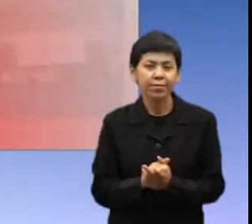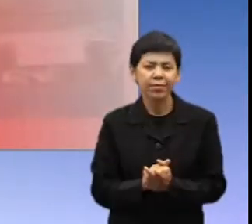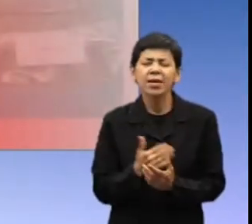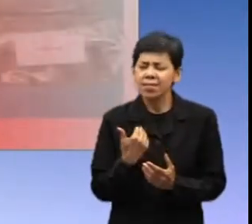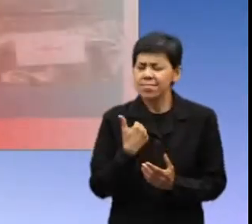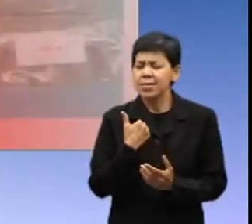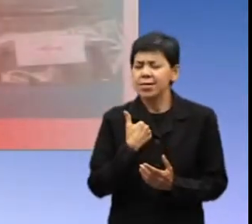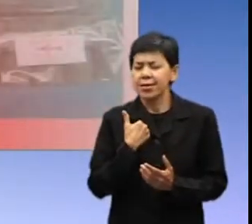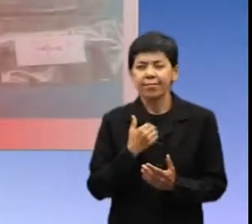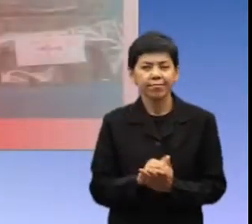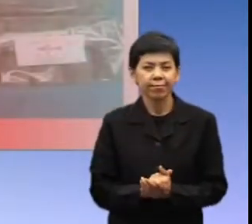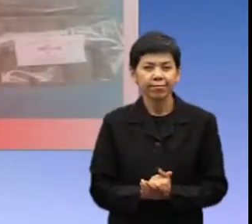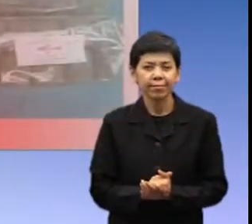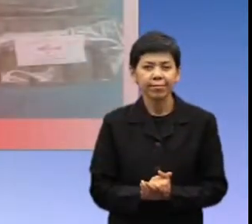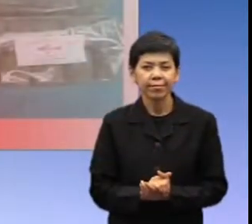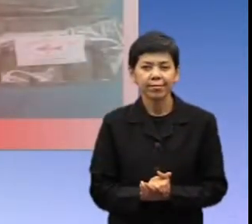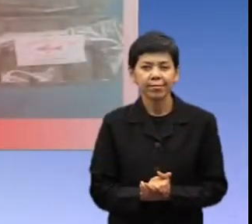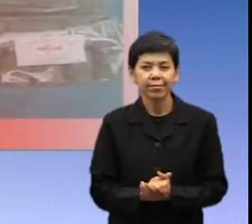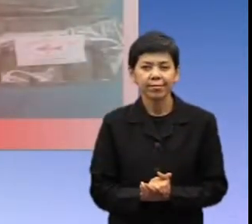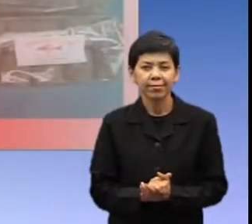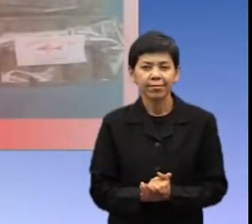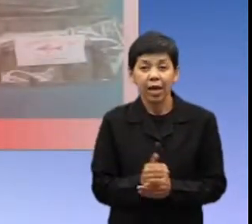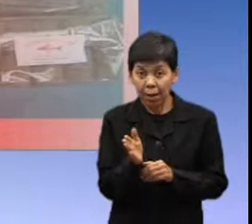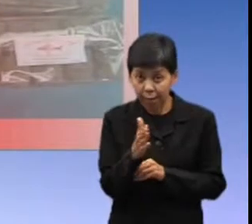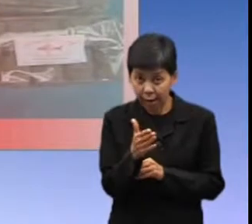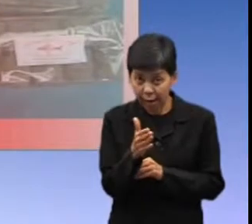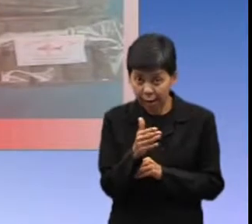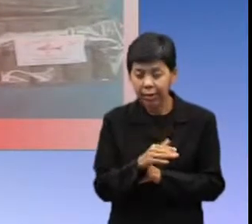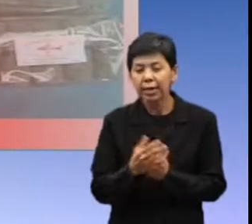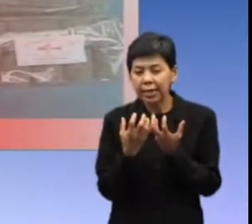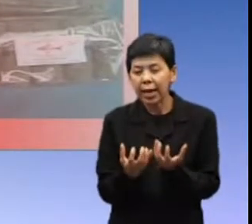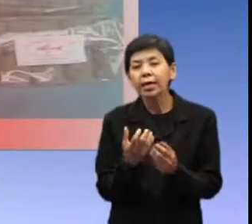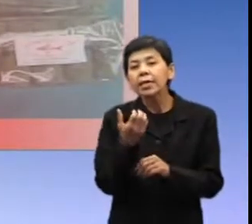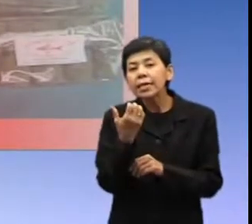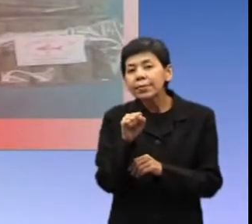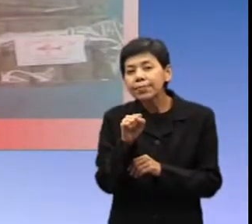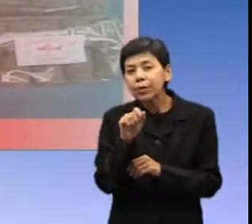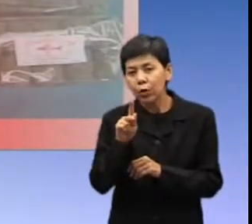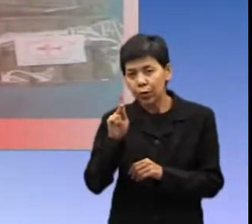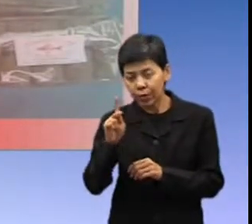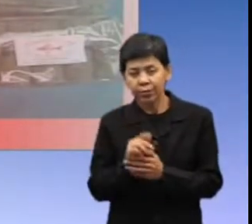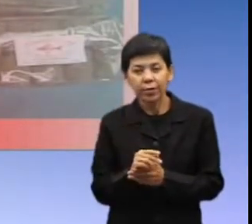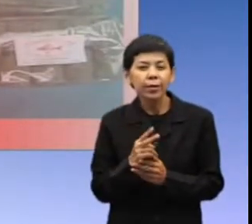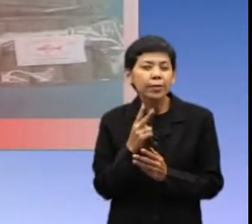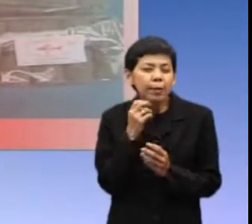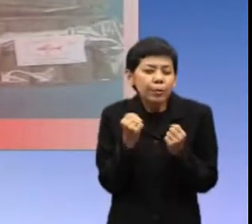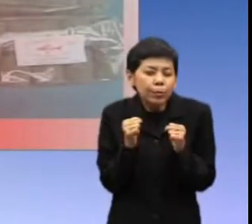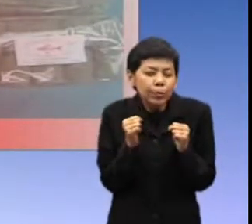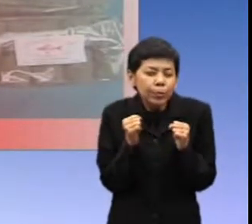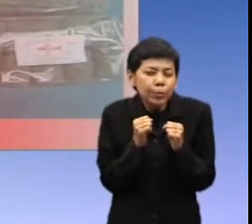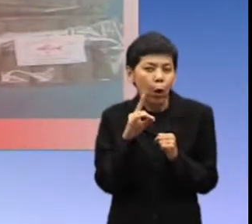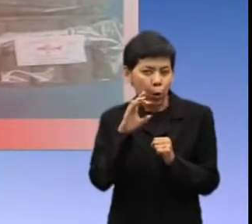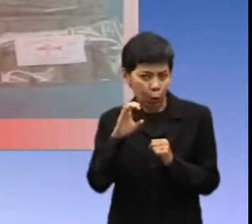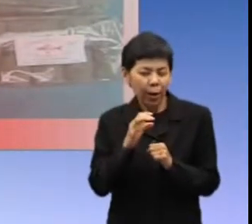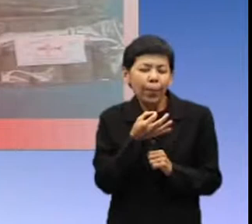อนซึ่งมีส่วนผสมดังต่อไปนี้ครับเนื้อปลาบด10กิโลกรัมน้ำแข็ง100